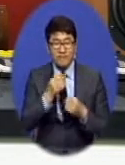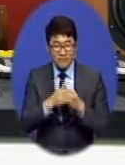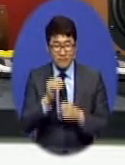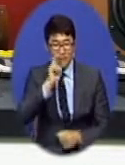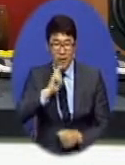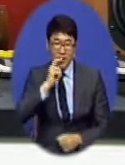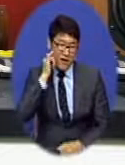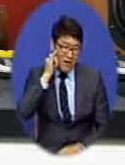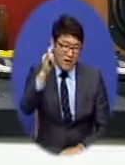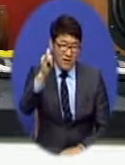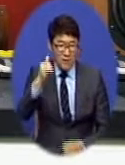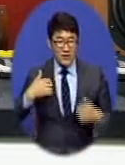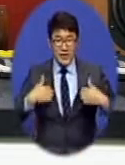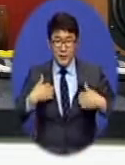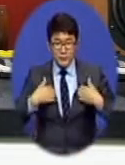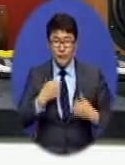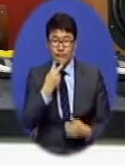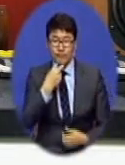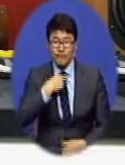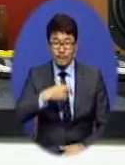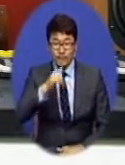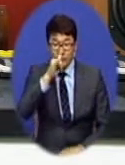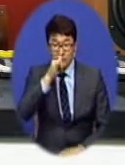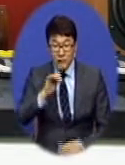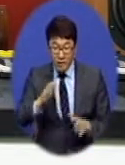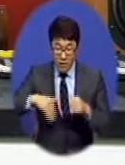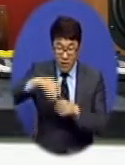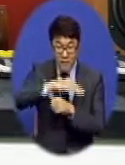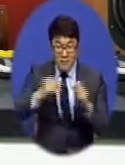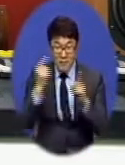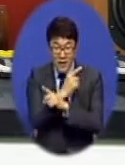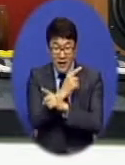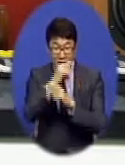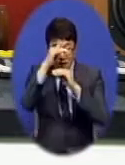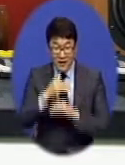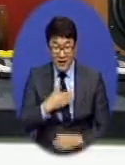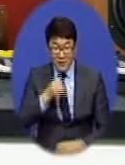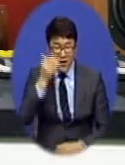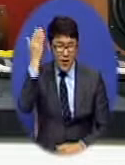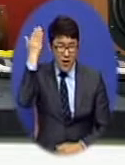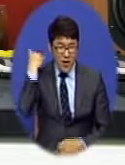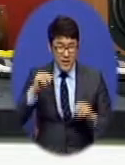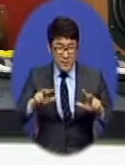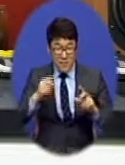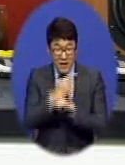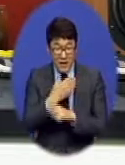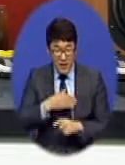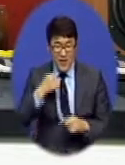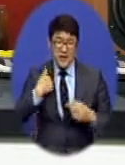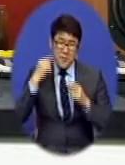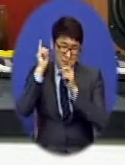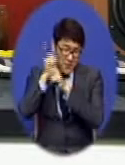있고. 네. 그렇습니다. 예. 네. 저희 이렇게 방송 바뀐 것도 알고 계세요? 그전 예. 방송하고 이렇게 시청자. 예, 맨날 봅니다.